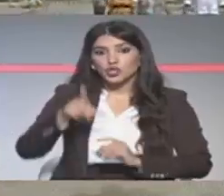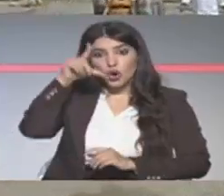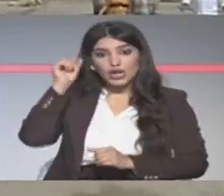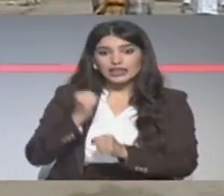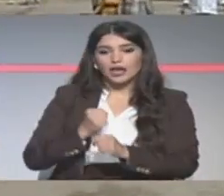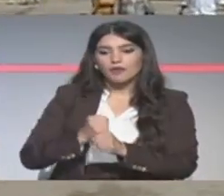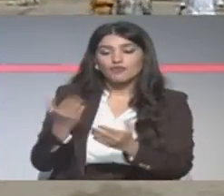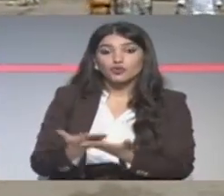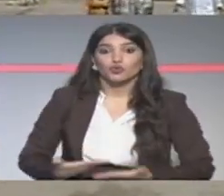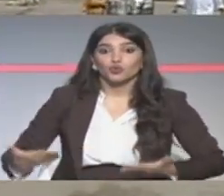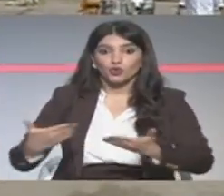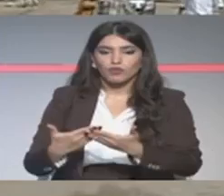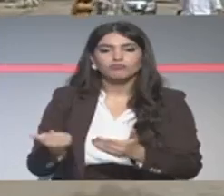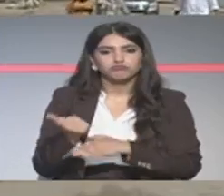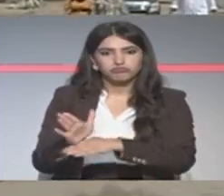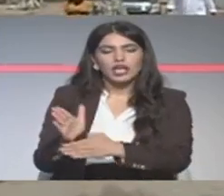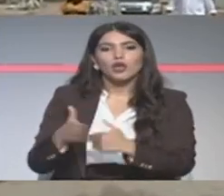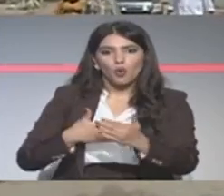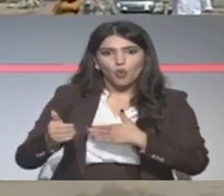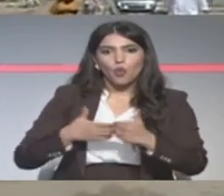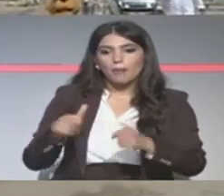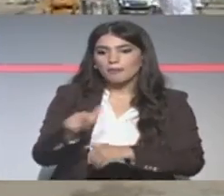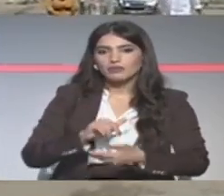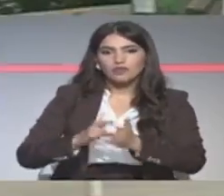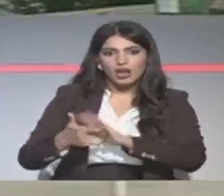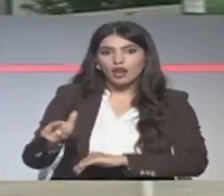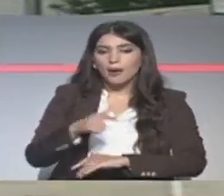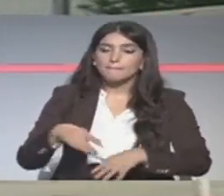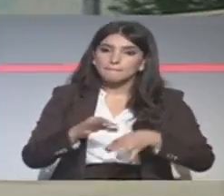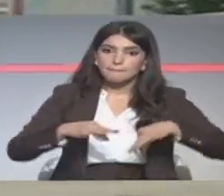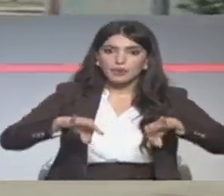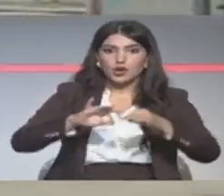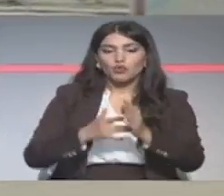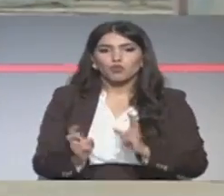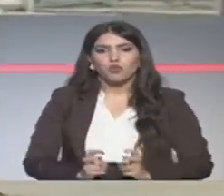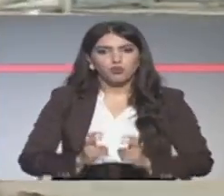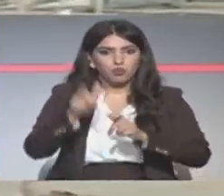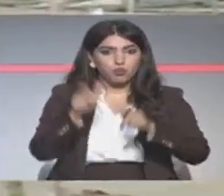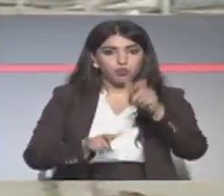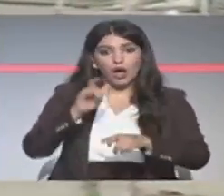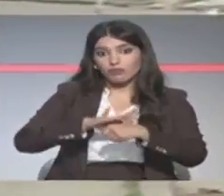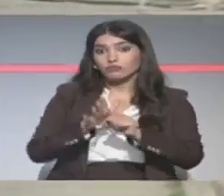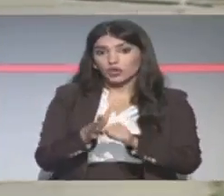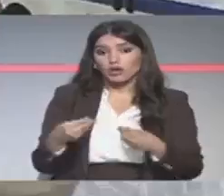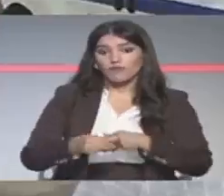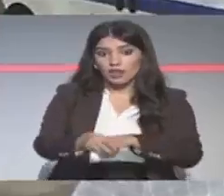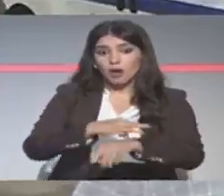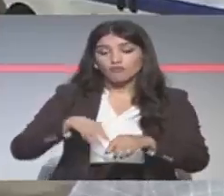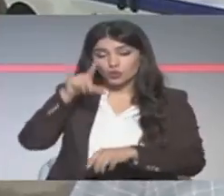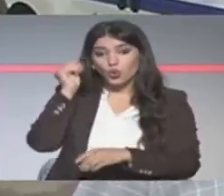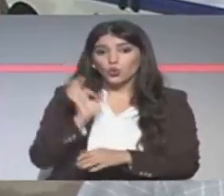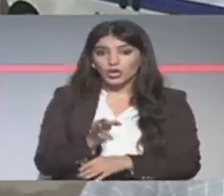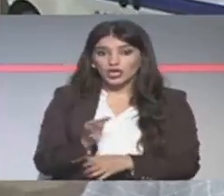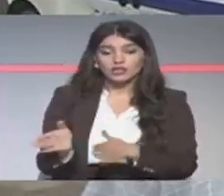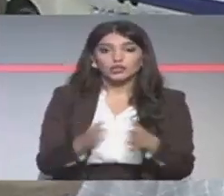هذه الظروف بما تم توفيره من تجهيزات وعلى حساب بقية الأقسام بسبب ارتفاع عدد الإصابات في الولاية. حاليا